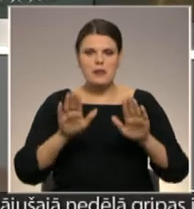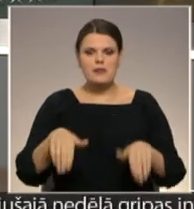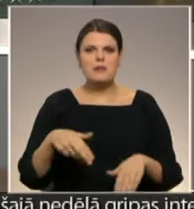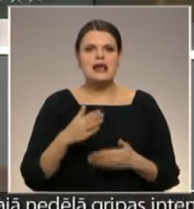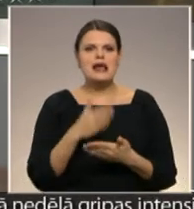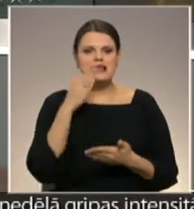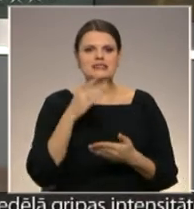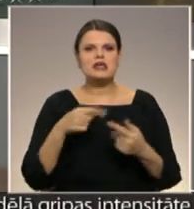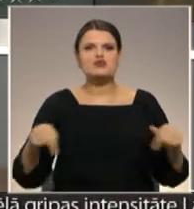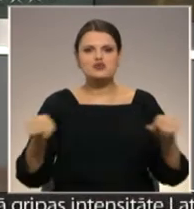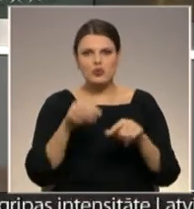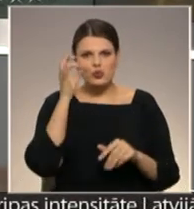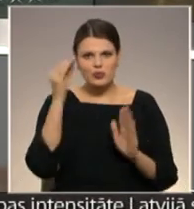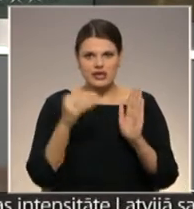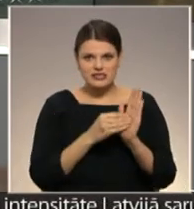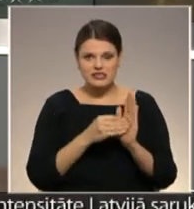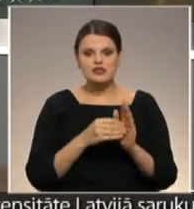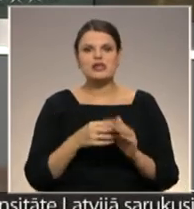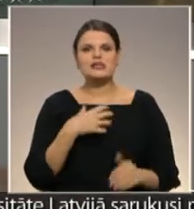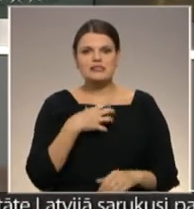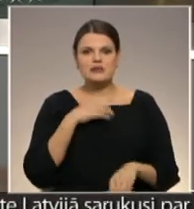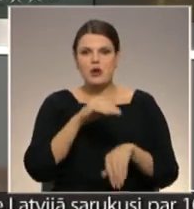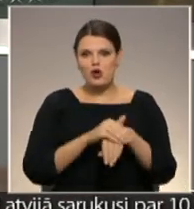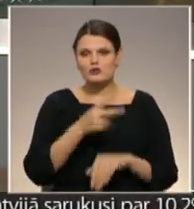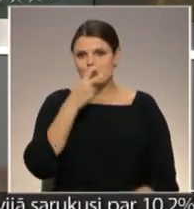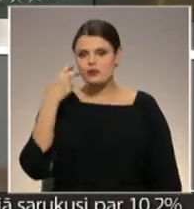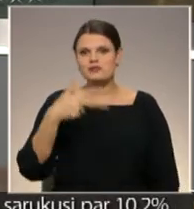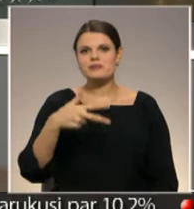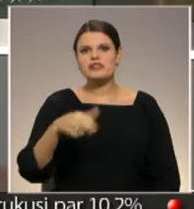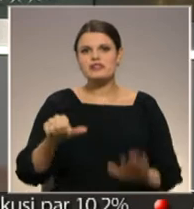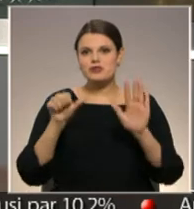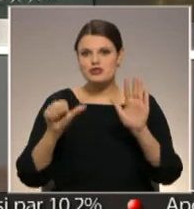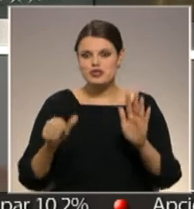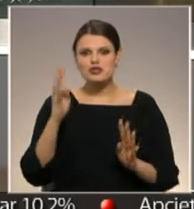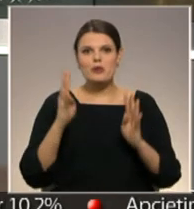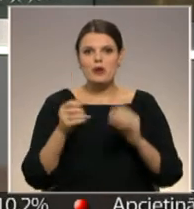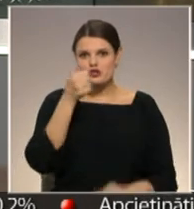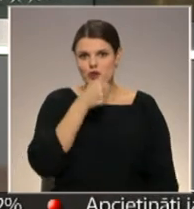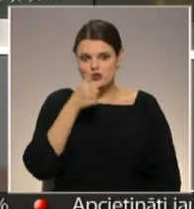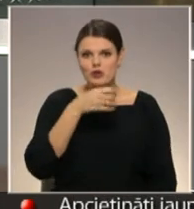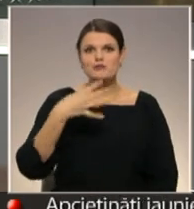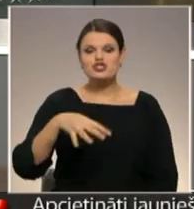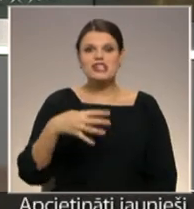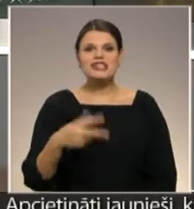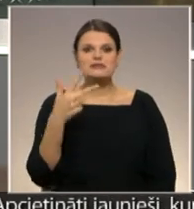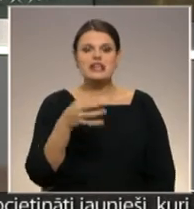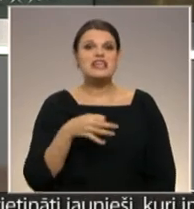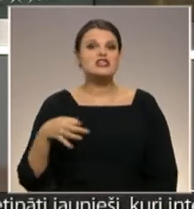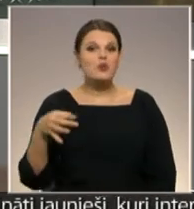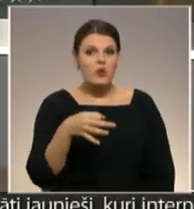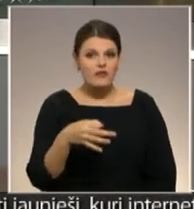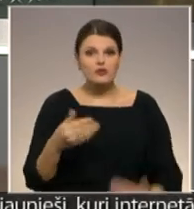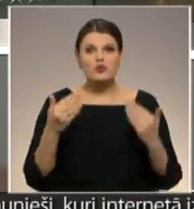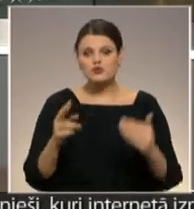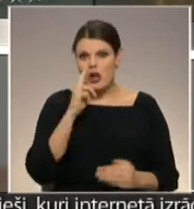zonu precizēšanu. Mēris šogad konstatēts 236 meža cūkām 43 novados un šonadēļ